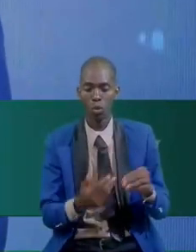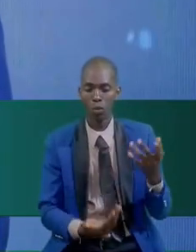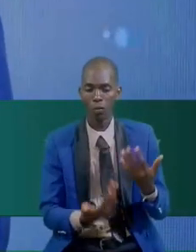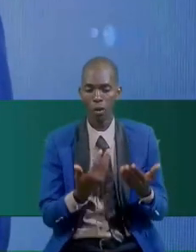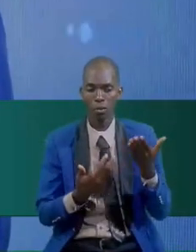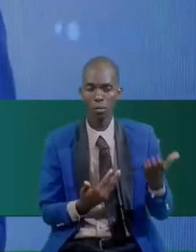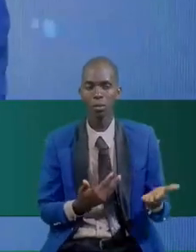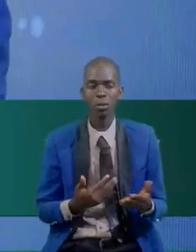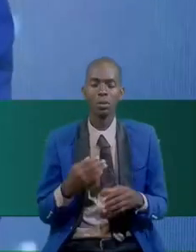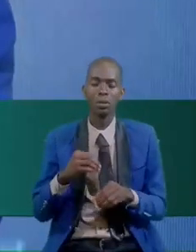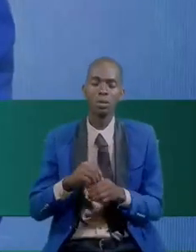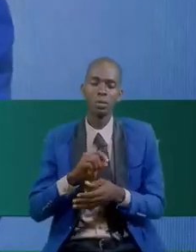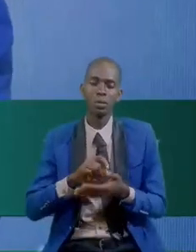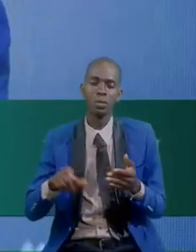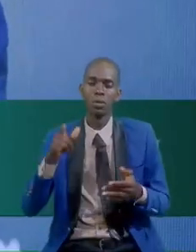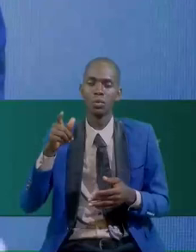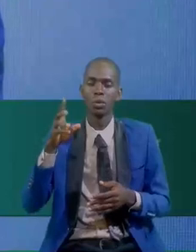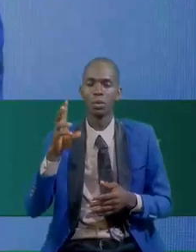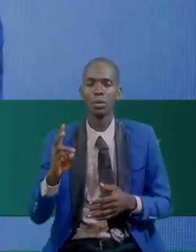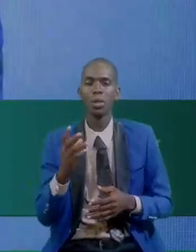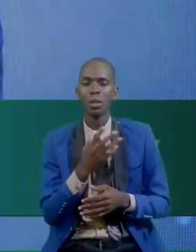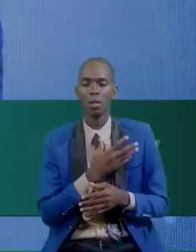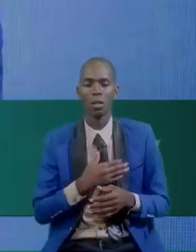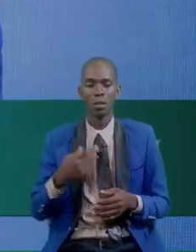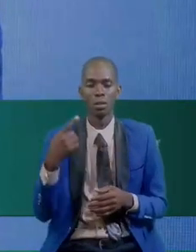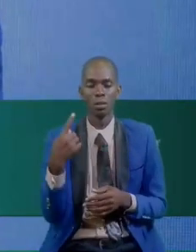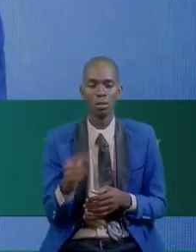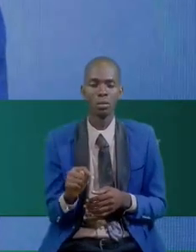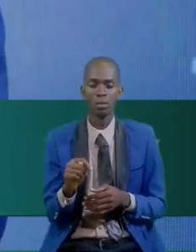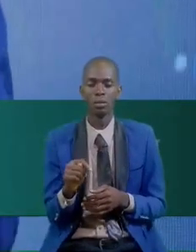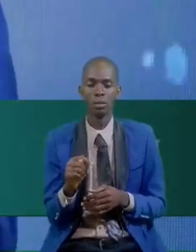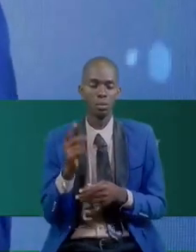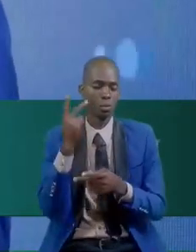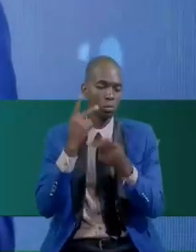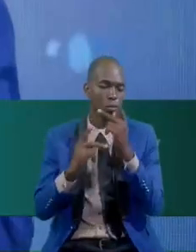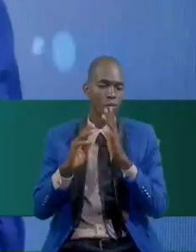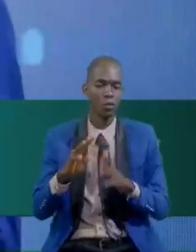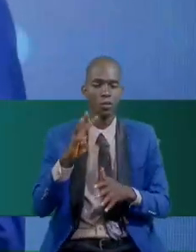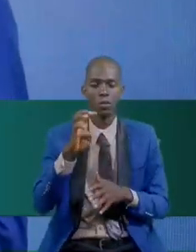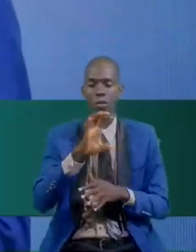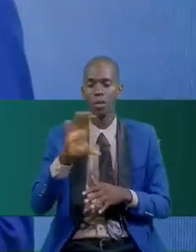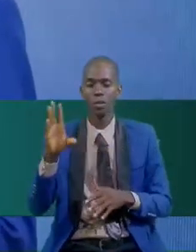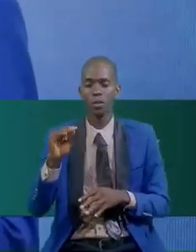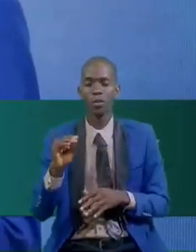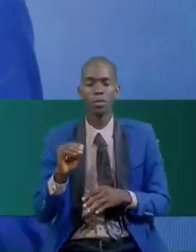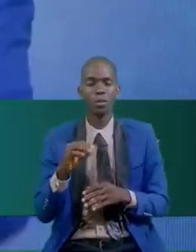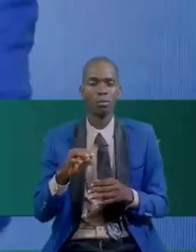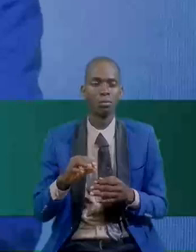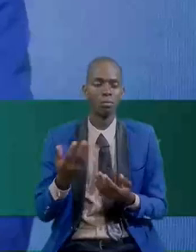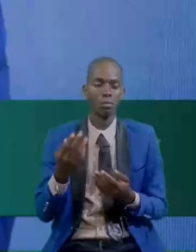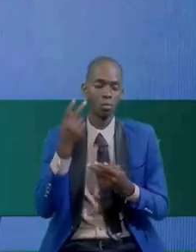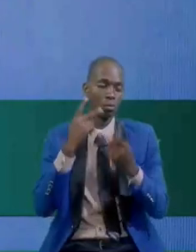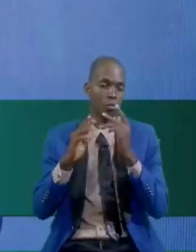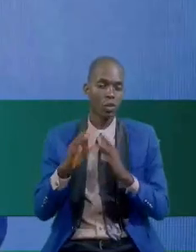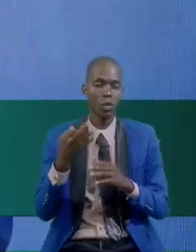Verset 26. Ils prirent le taureau qu'on leur donna et le préparèrent. Et